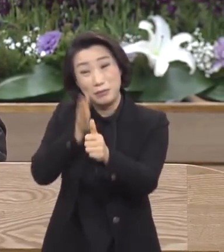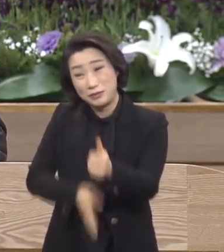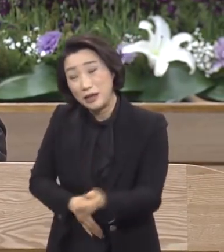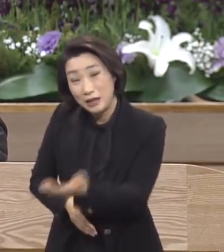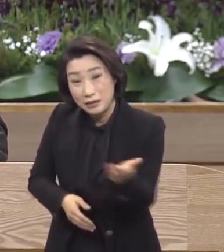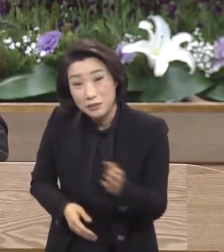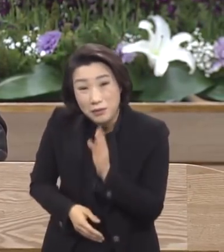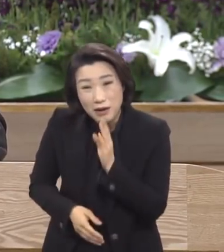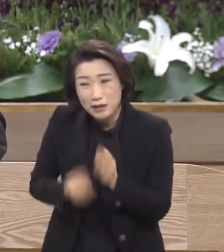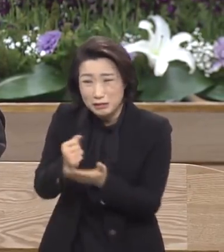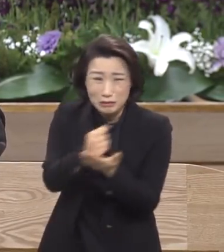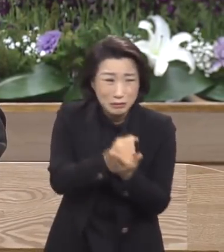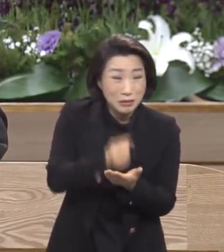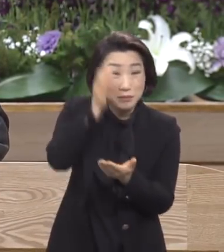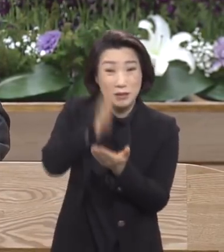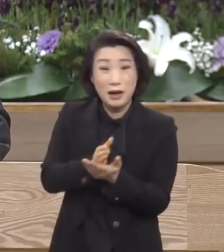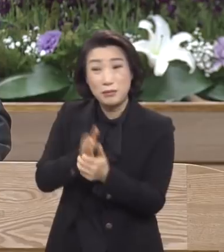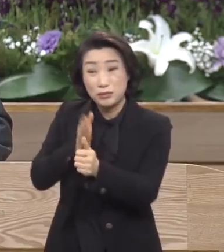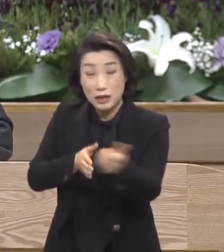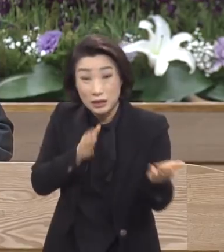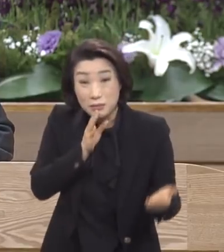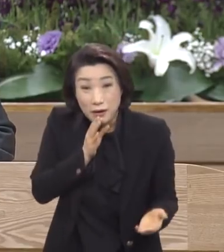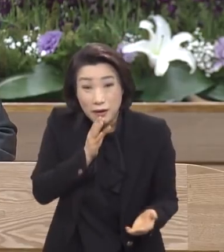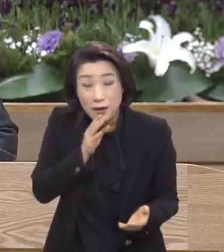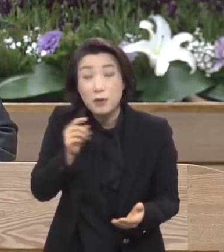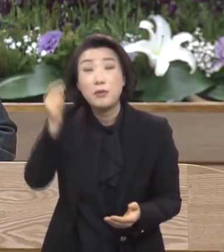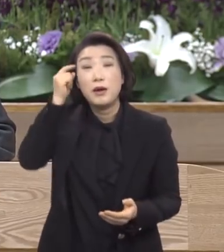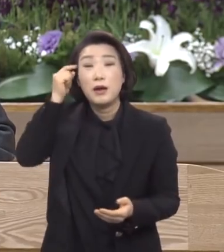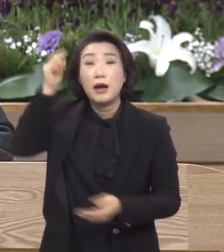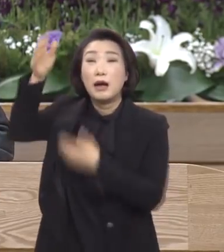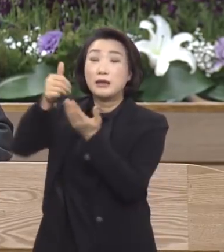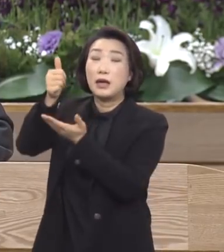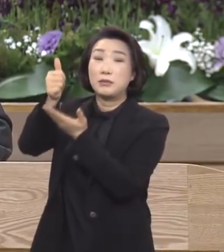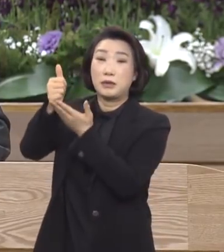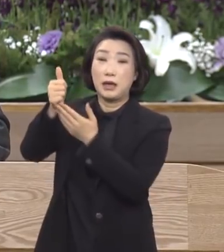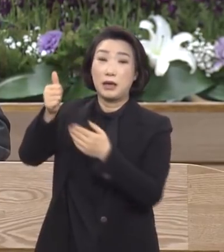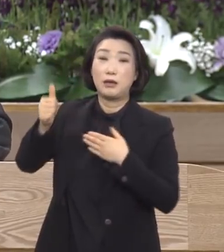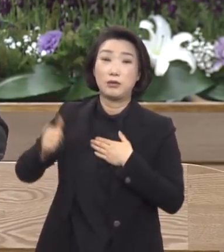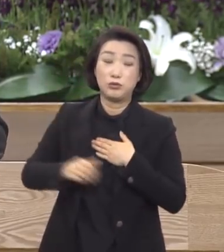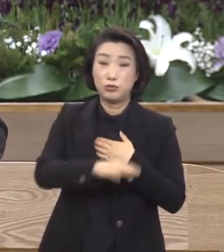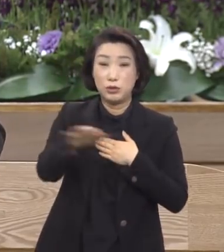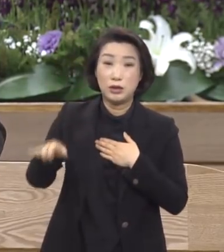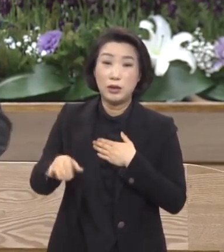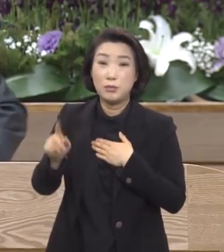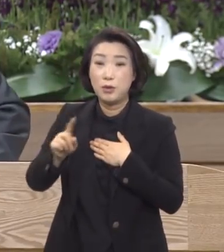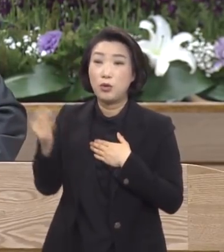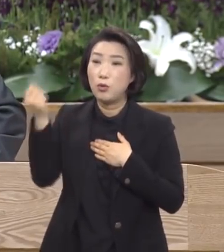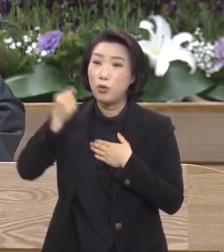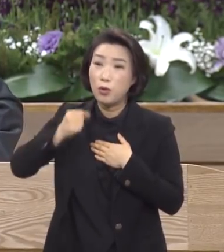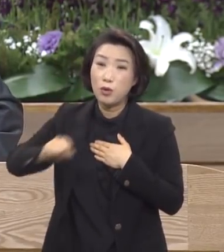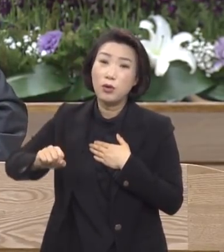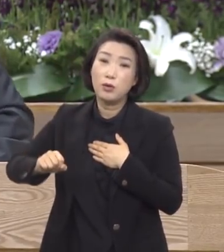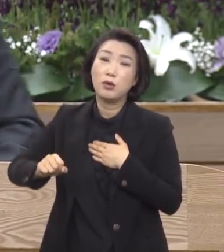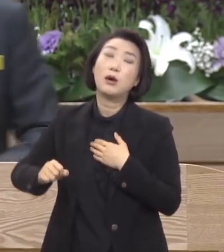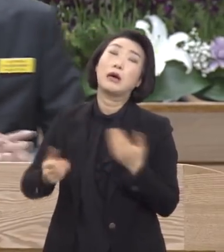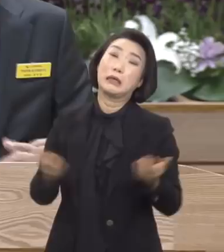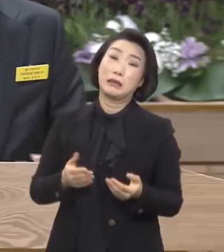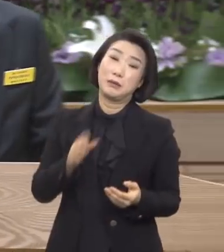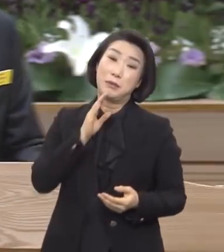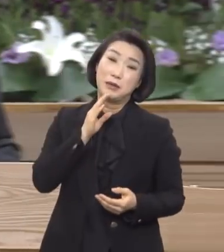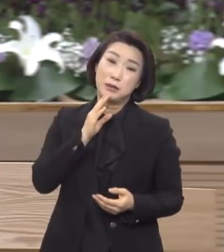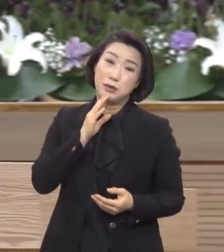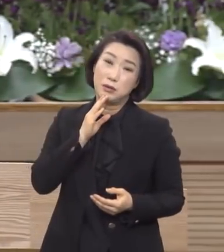반말하지 말라고. 이거는 하나님에 대한 절대 주권을 도전하는 것이라고